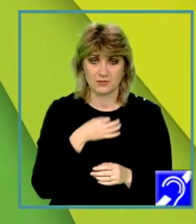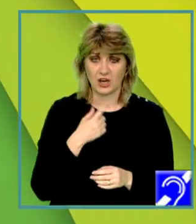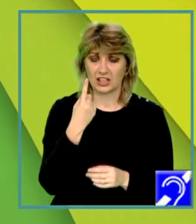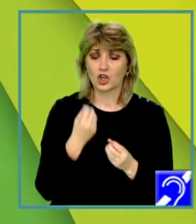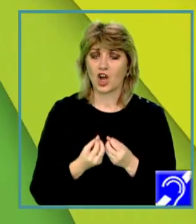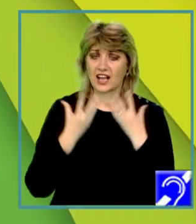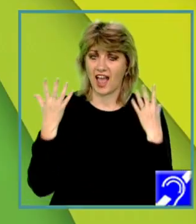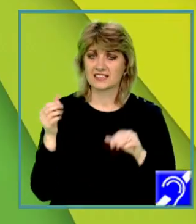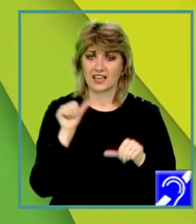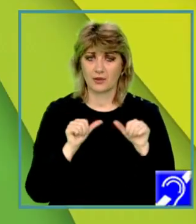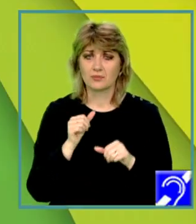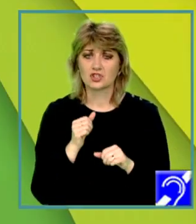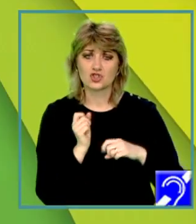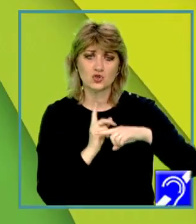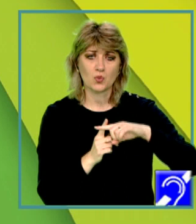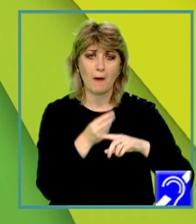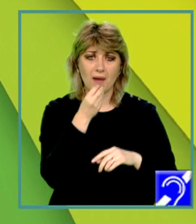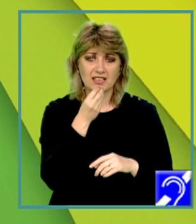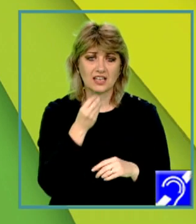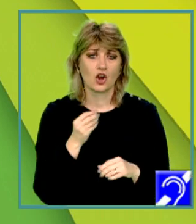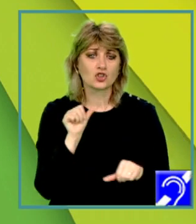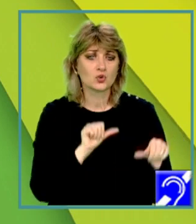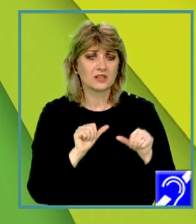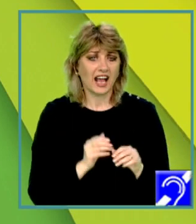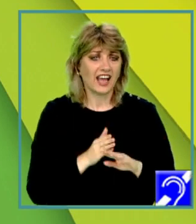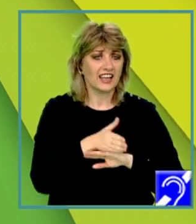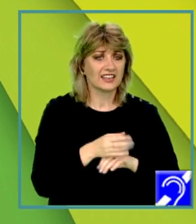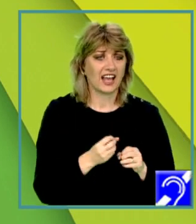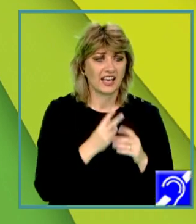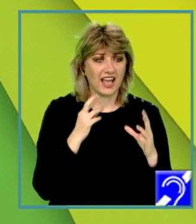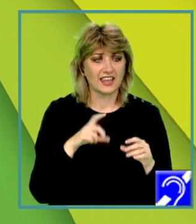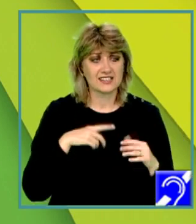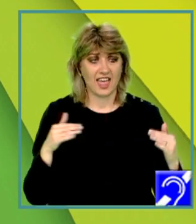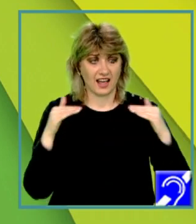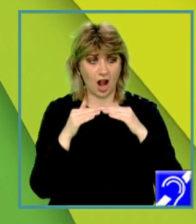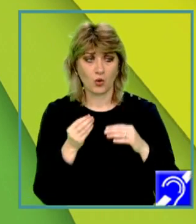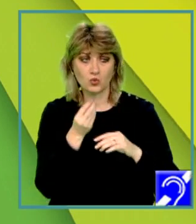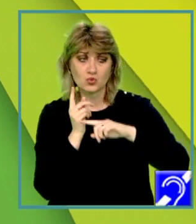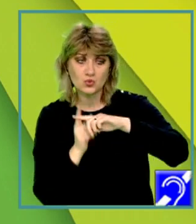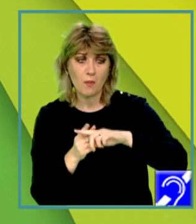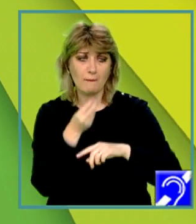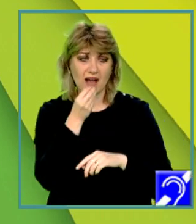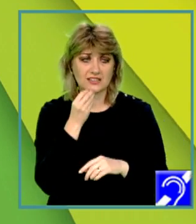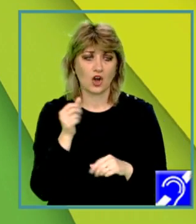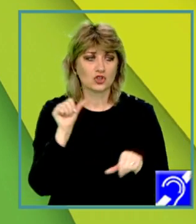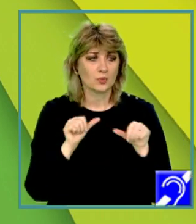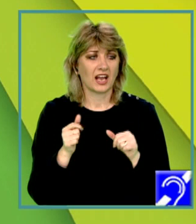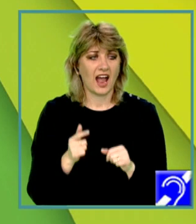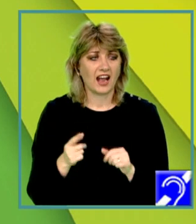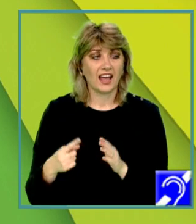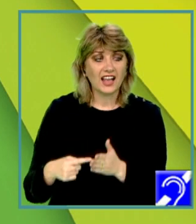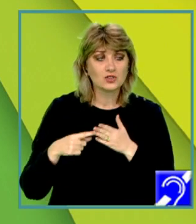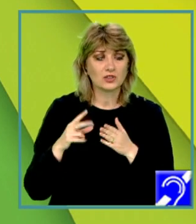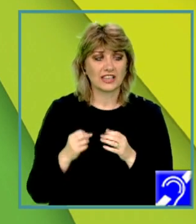reacție chimică suma maselor substanțelor care intră reactanți este egală cu suma maselor substanțelor care rezultă din reacție a